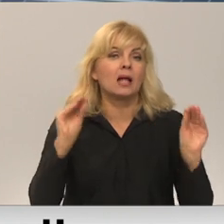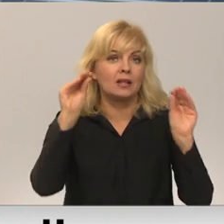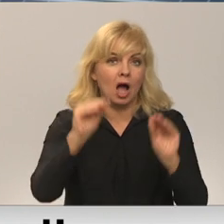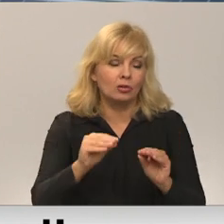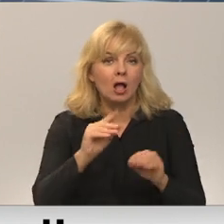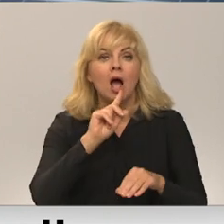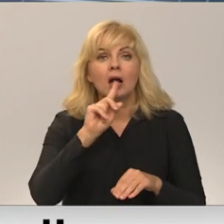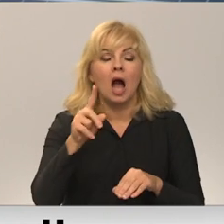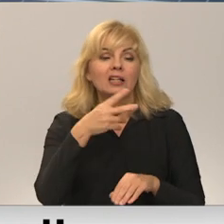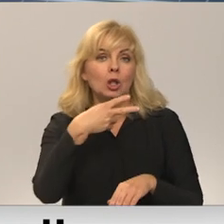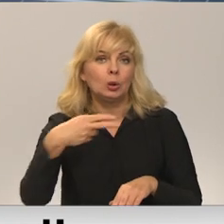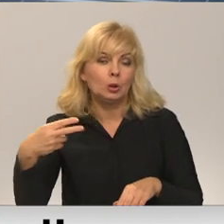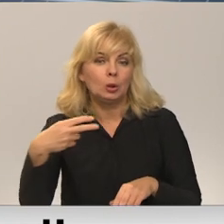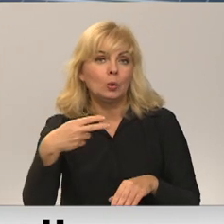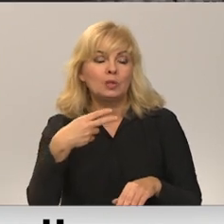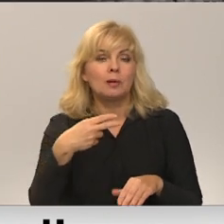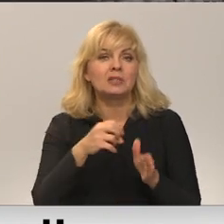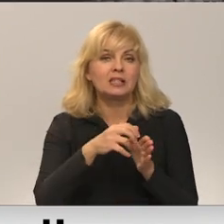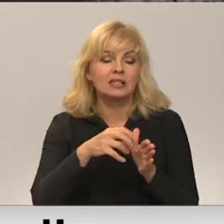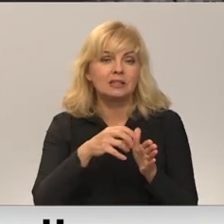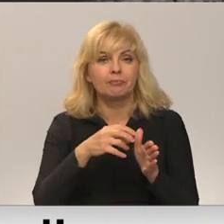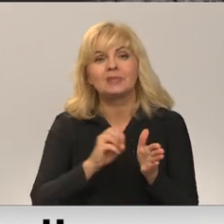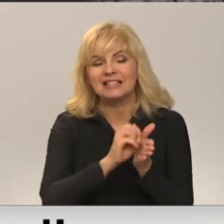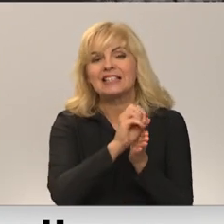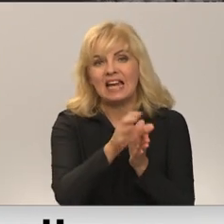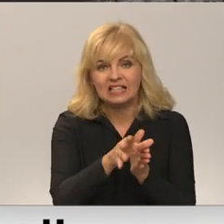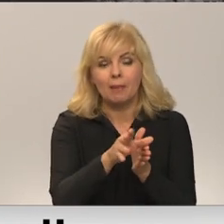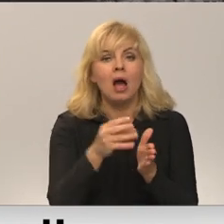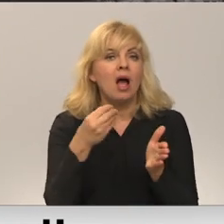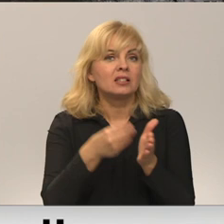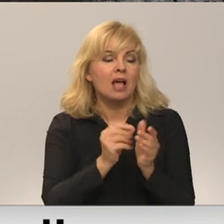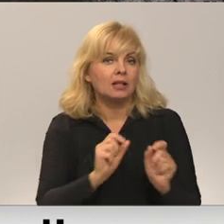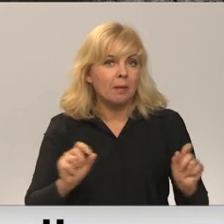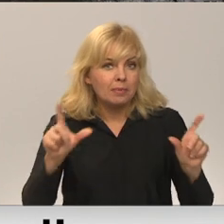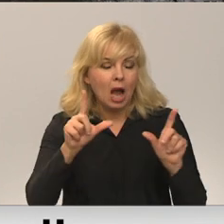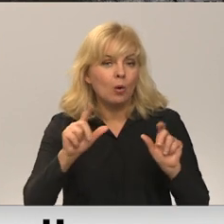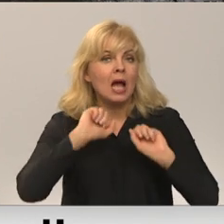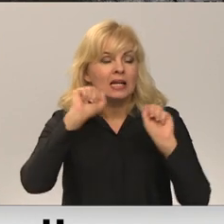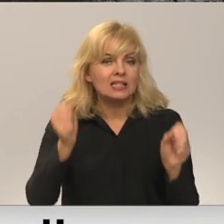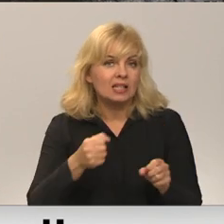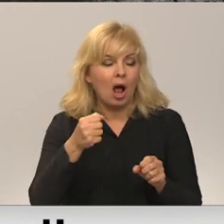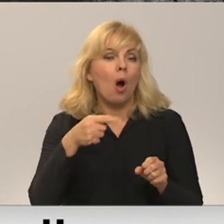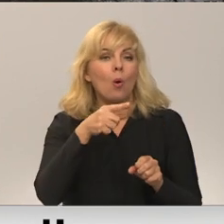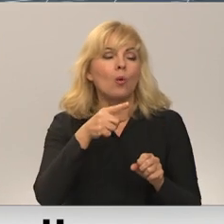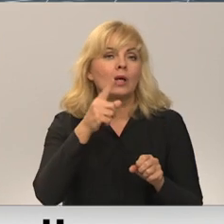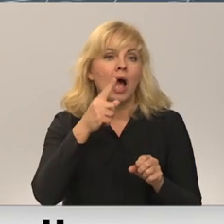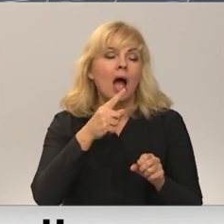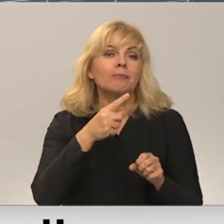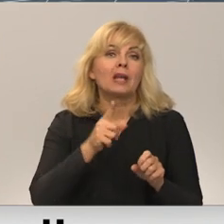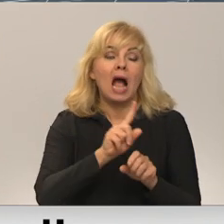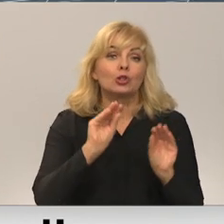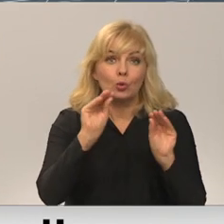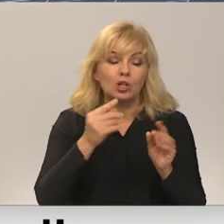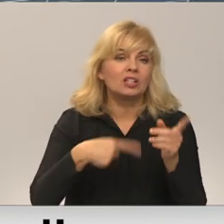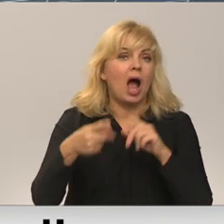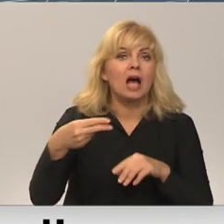ap 20 sistēmu. Elektrības cenu kāpums pieprasījumu kāpinājas vēl straujā, un saules paneļi atmaksājoties tiem, kam ir